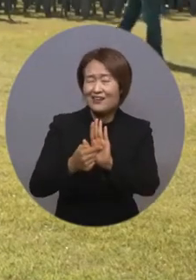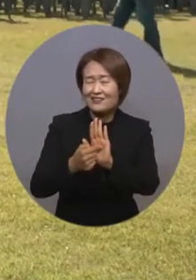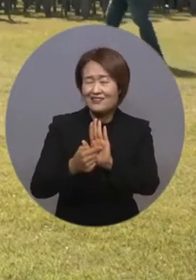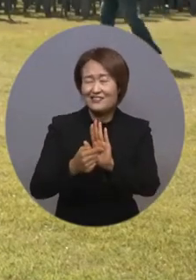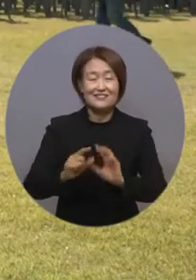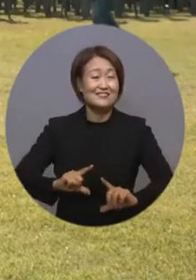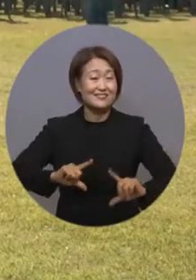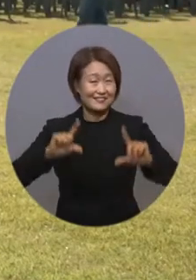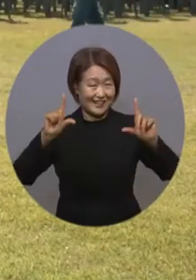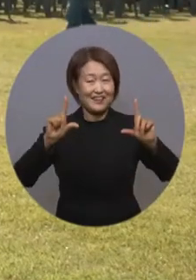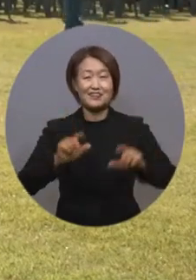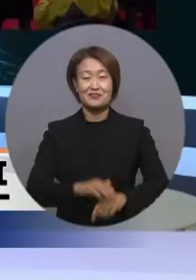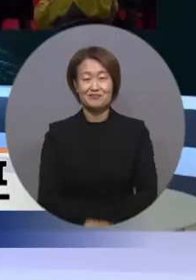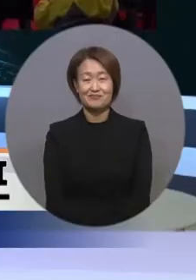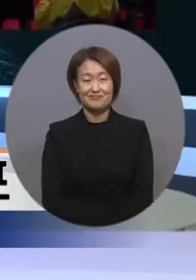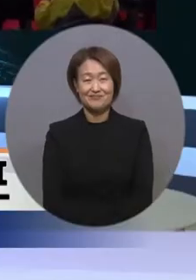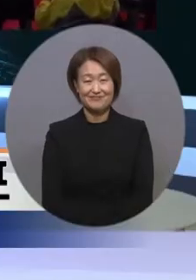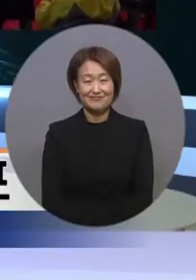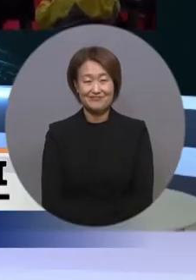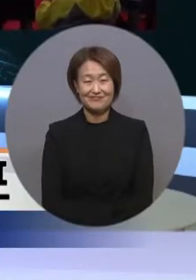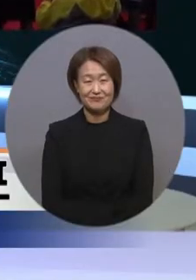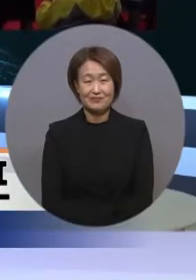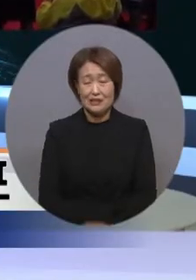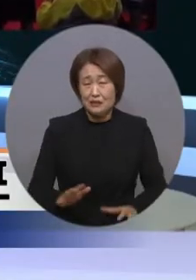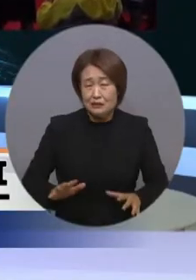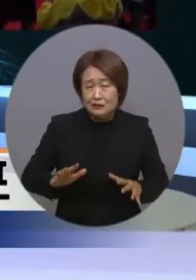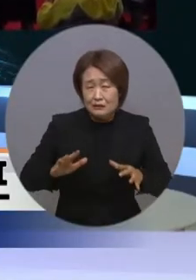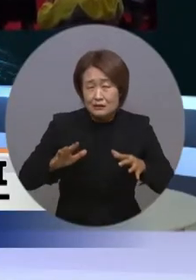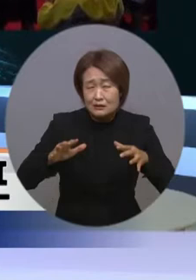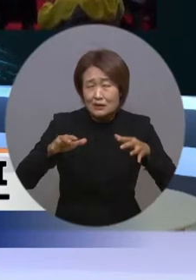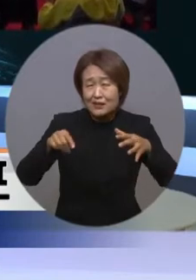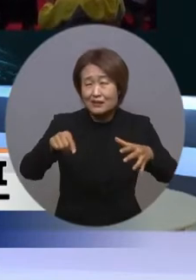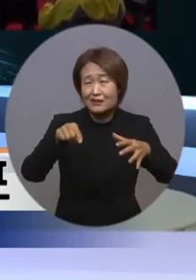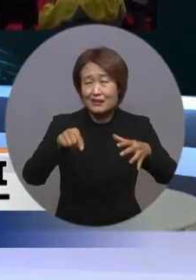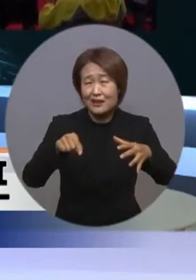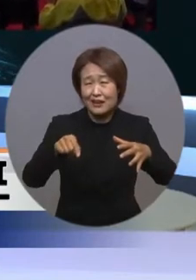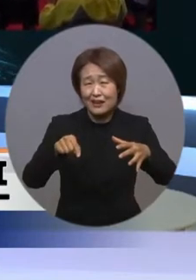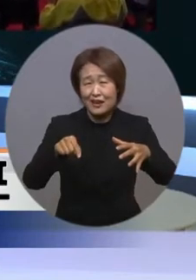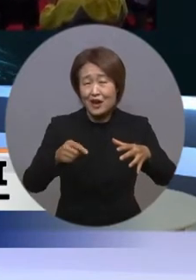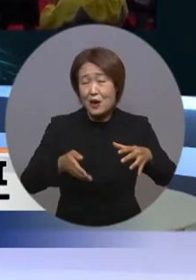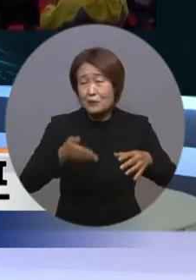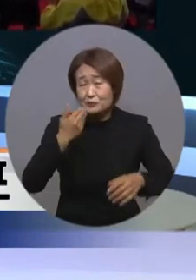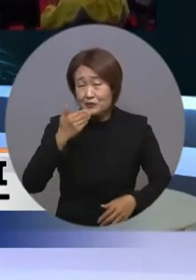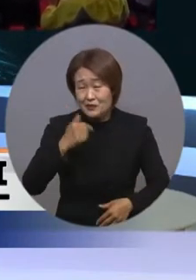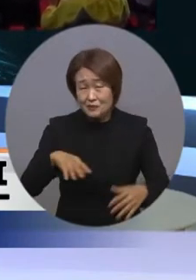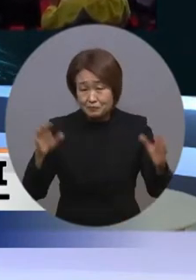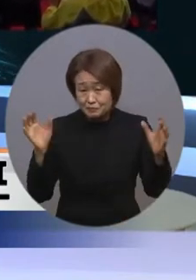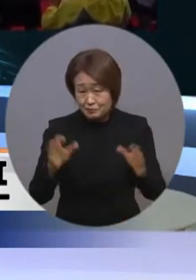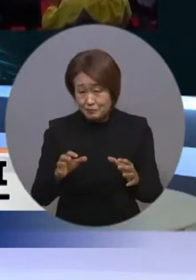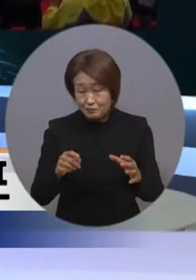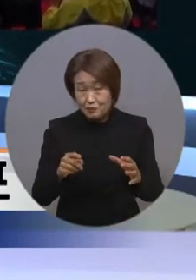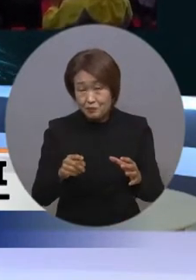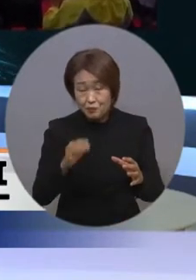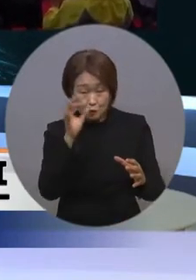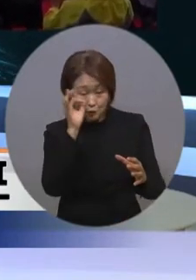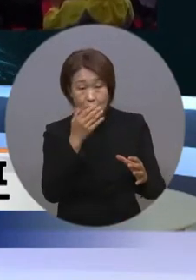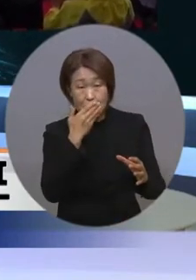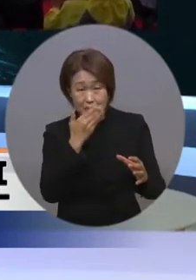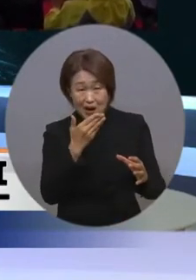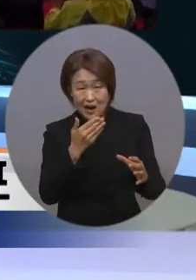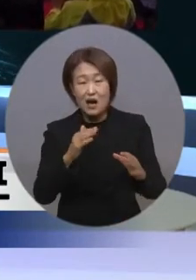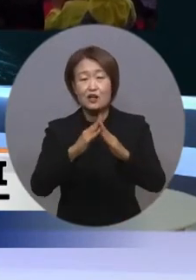복지TV 뉴스 전우주입니다. 전 세계 발효식품을 한자리에서 만날 수 있는 전주 국제 발효식품